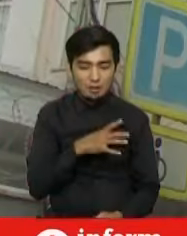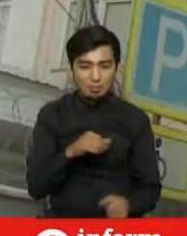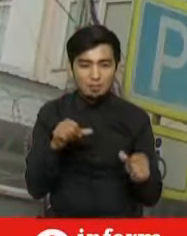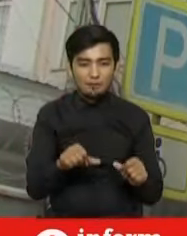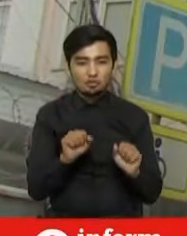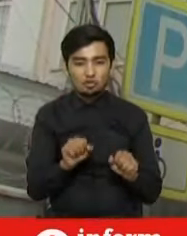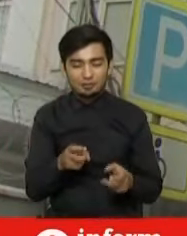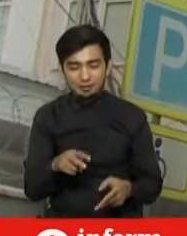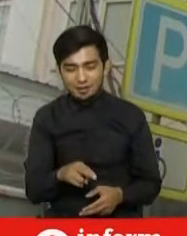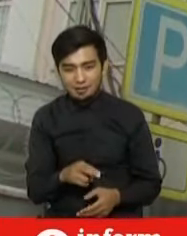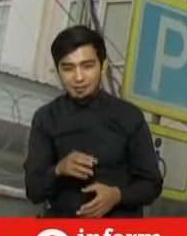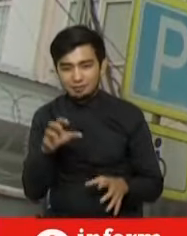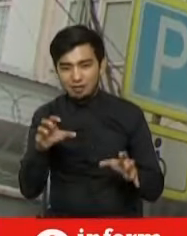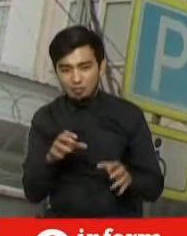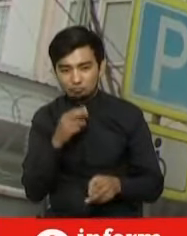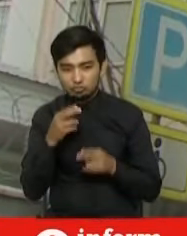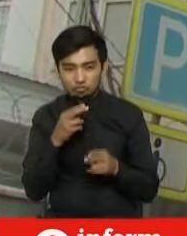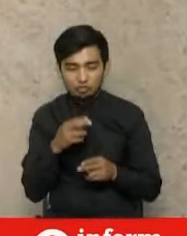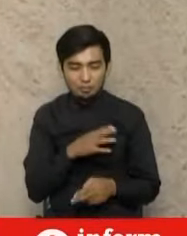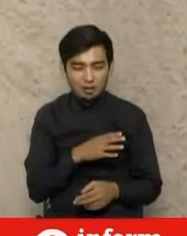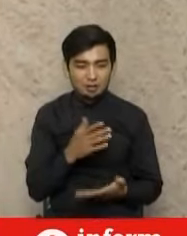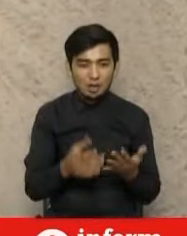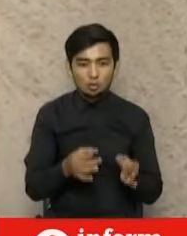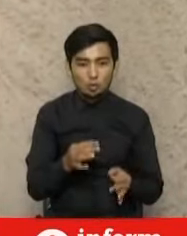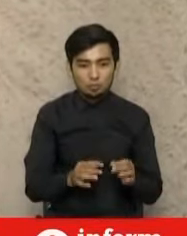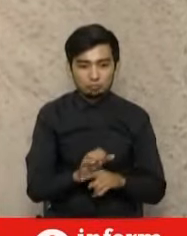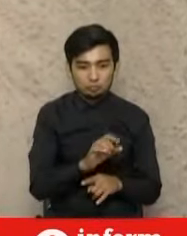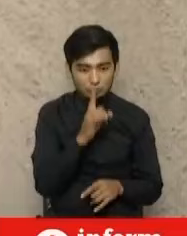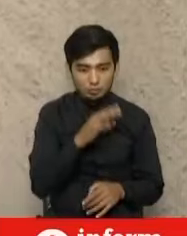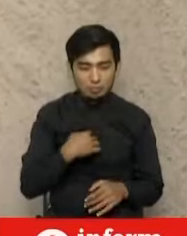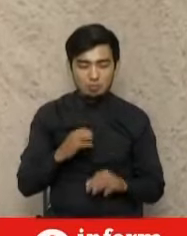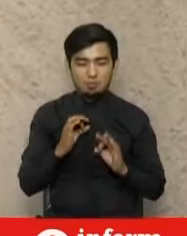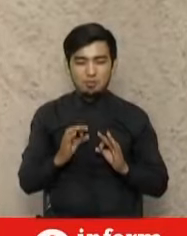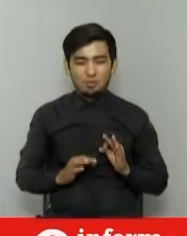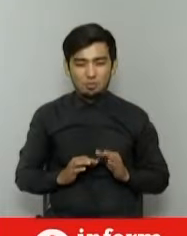үшін заңгерлерге де жүгініпті. Олар арыз сотқа жетпесе прокуратураға